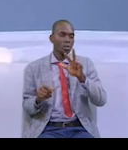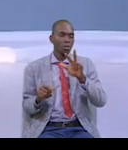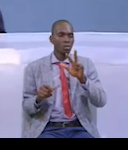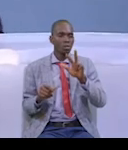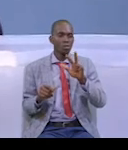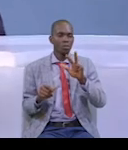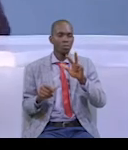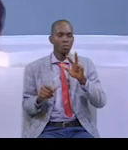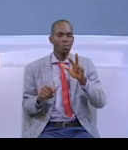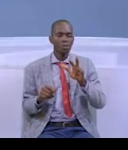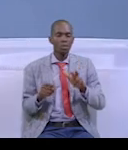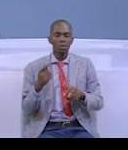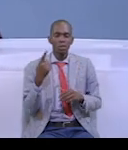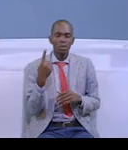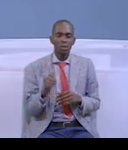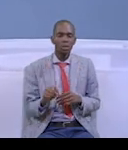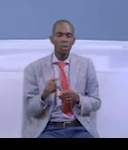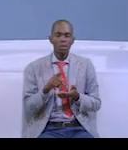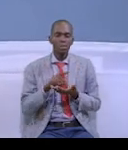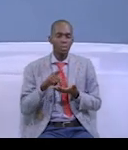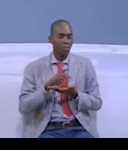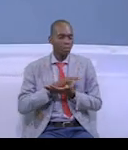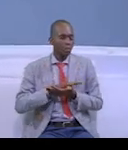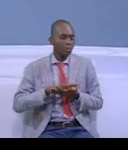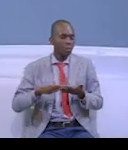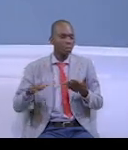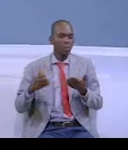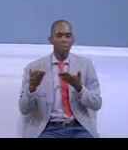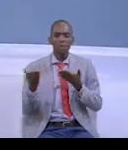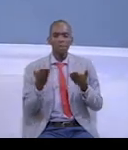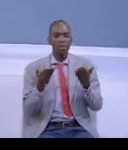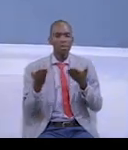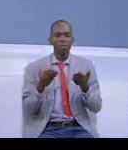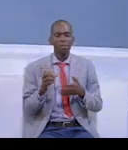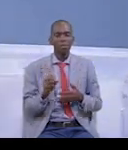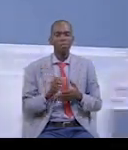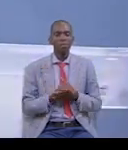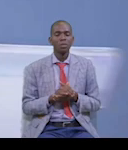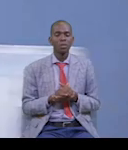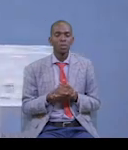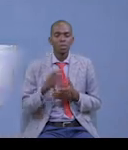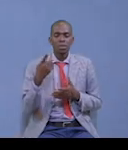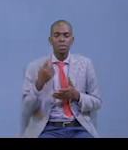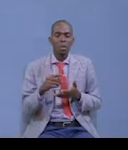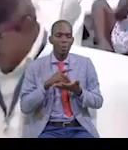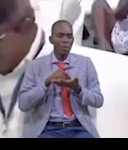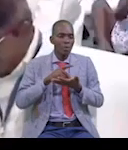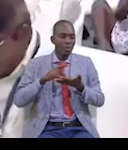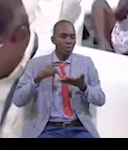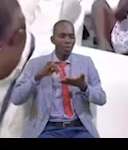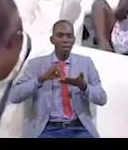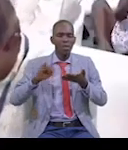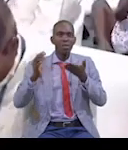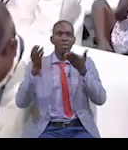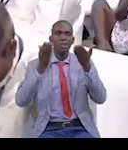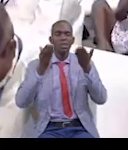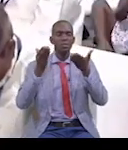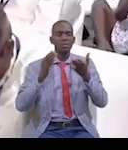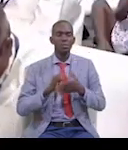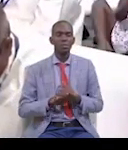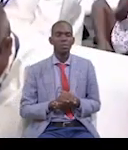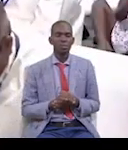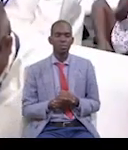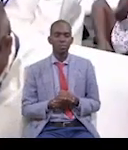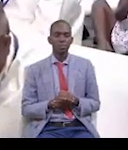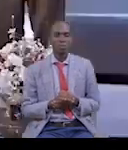3 is the purifying service. పవిత్రపరచు సేవ. Purifying service. పవిత్రపరచు సేవ.